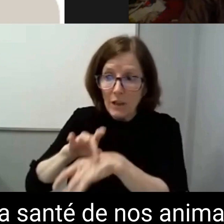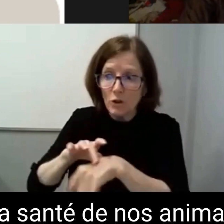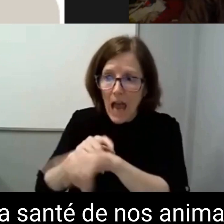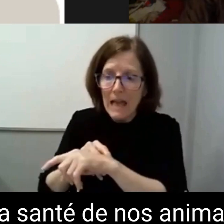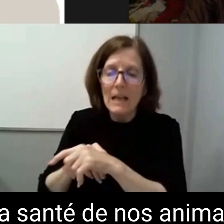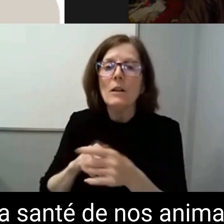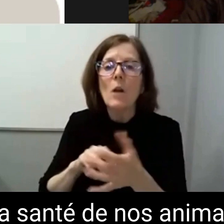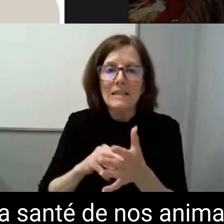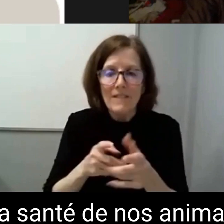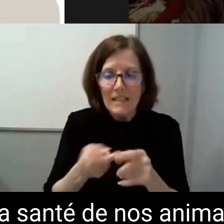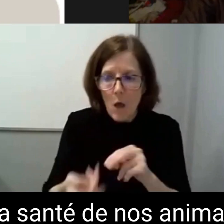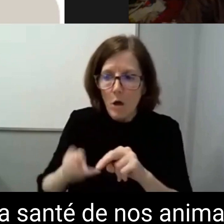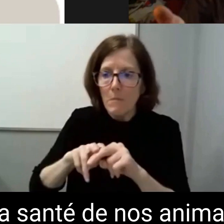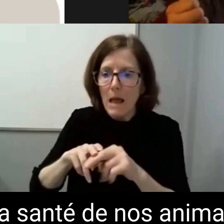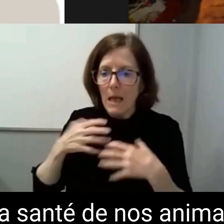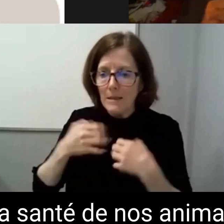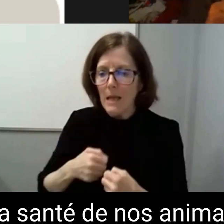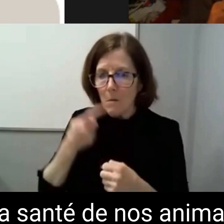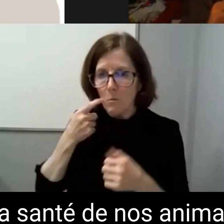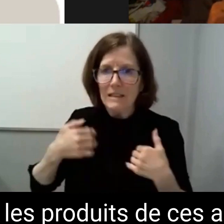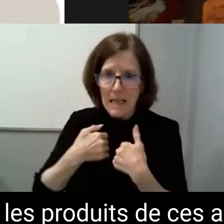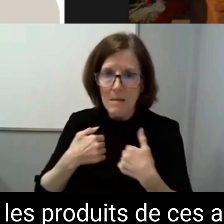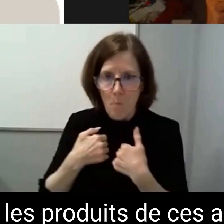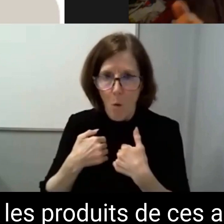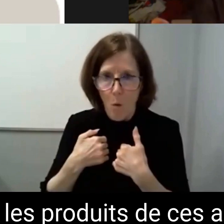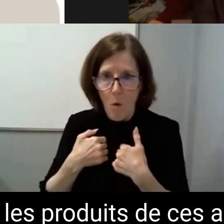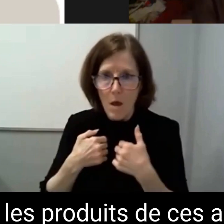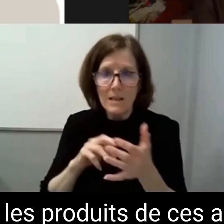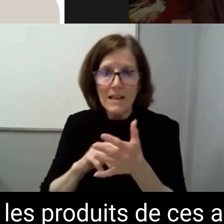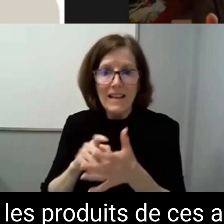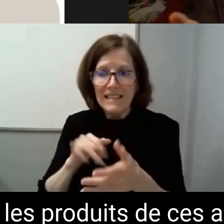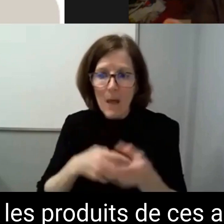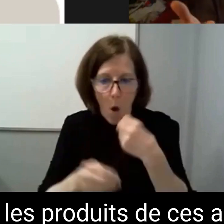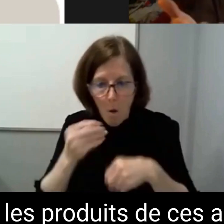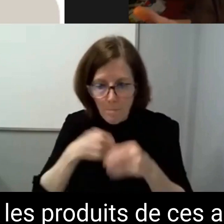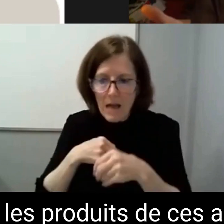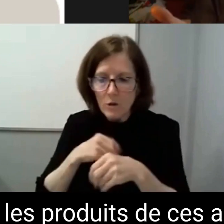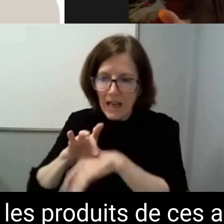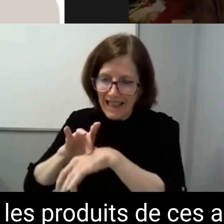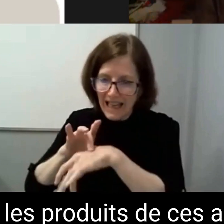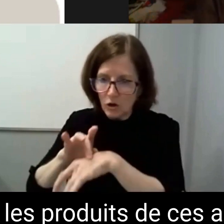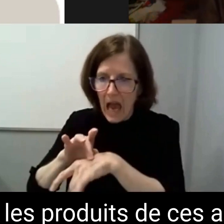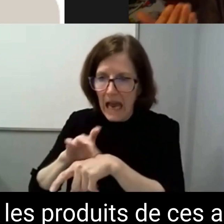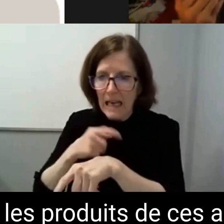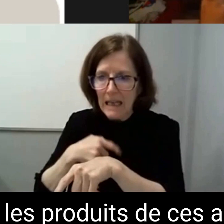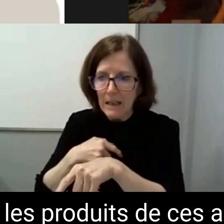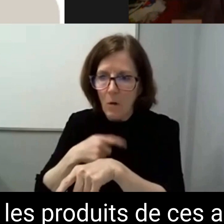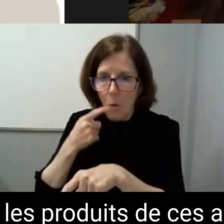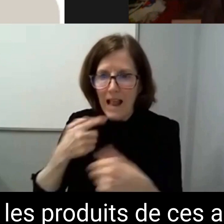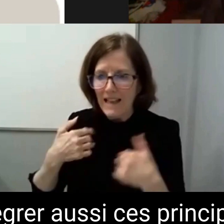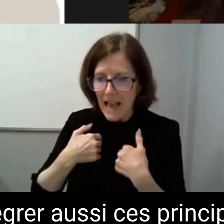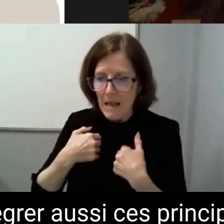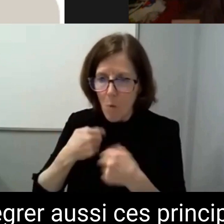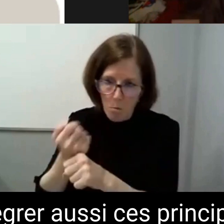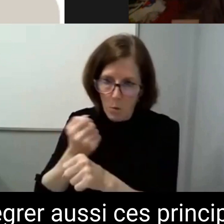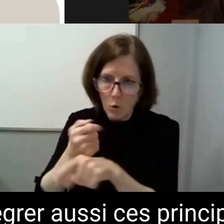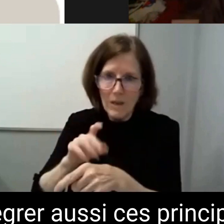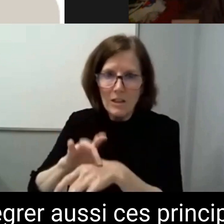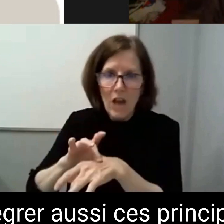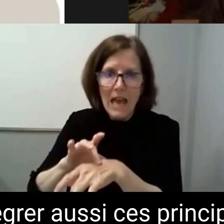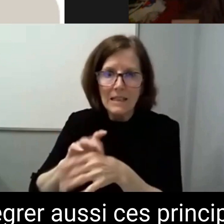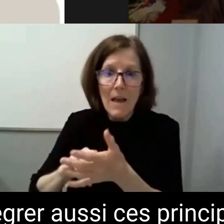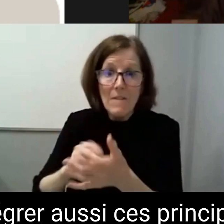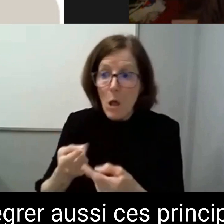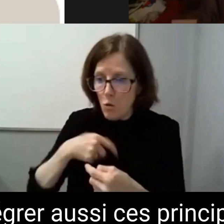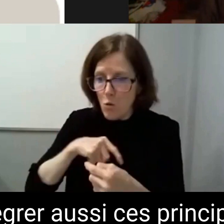la santé de nos animaux, bien, si jamais on mange la chair ou les produits de ces animaux-là, bien, nous, on va finir par intégrer aussi